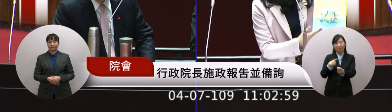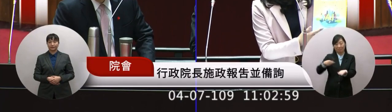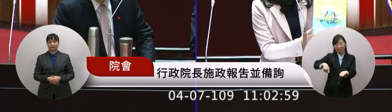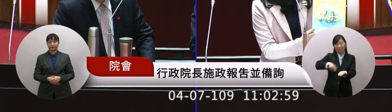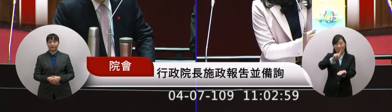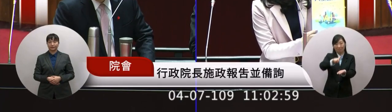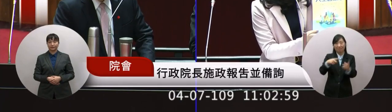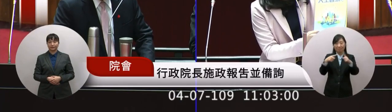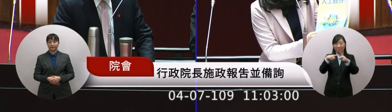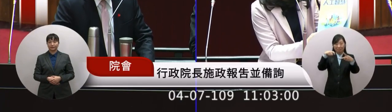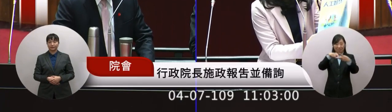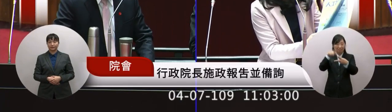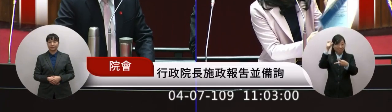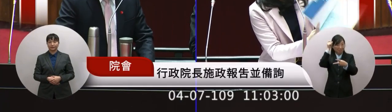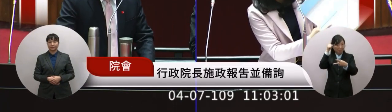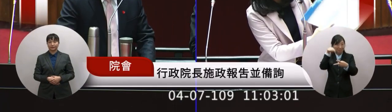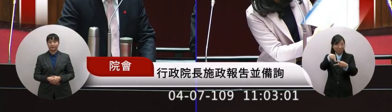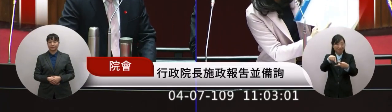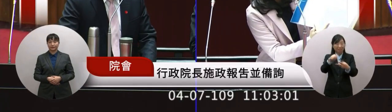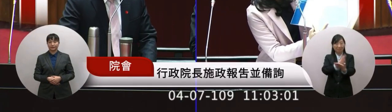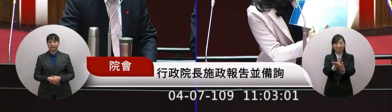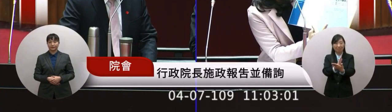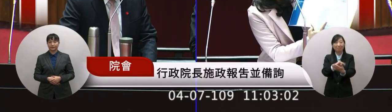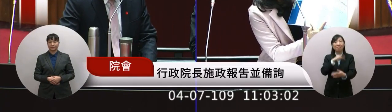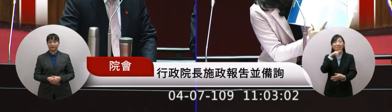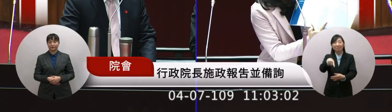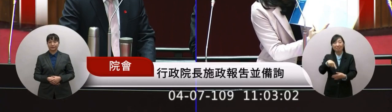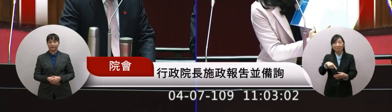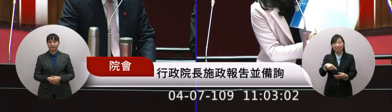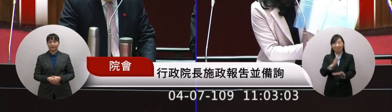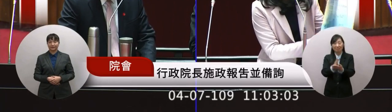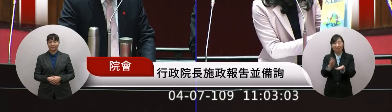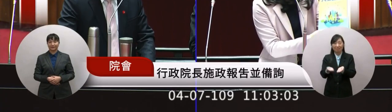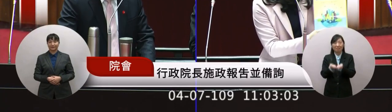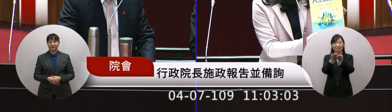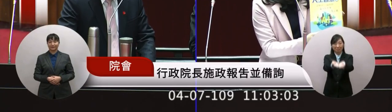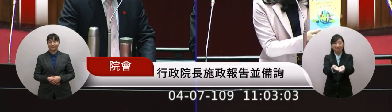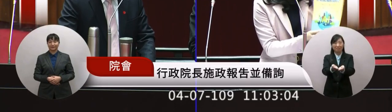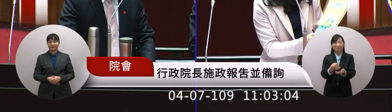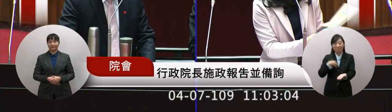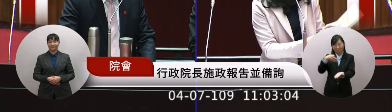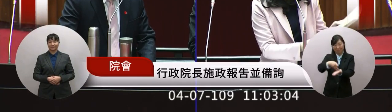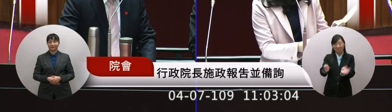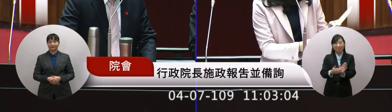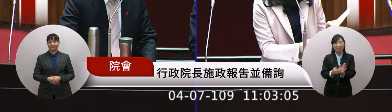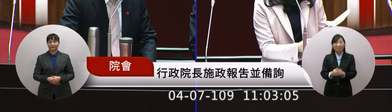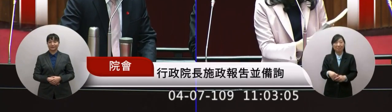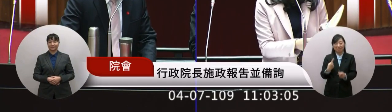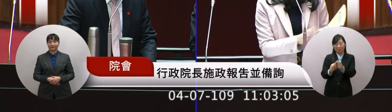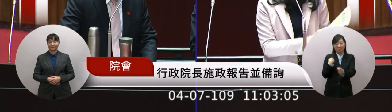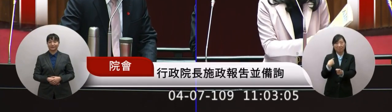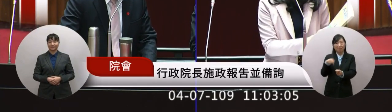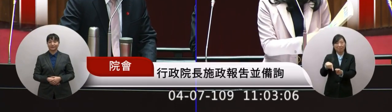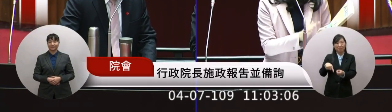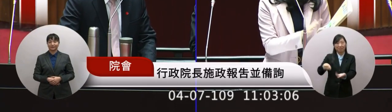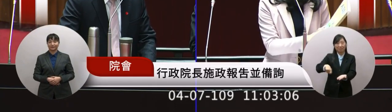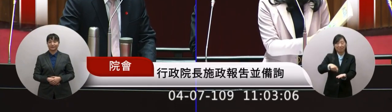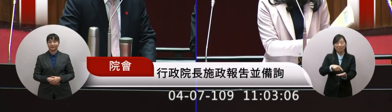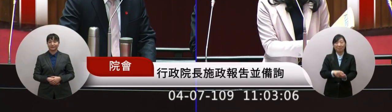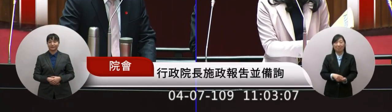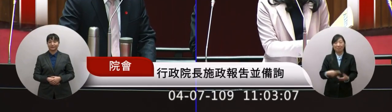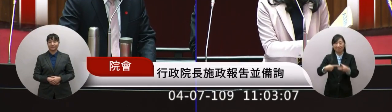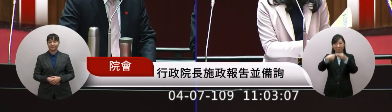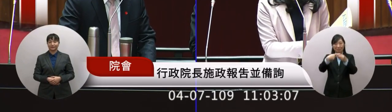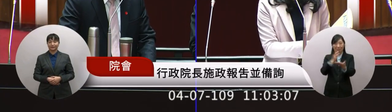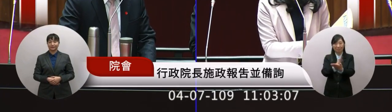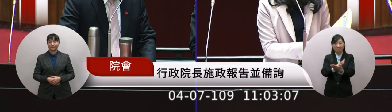版了这一本人工智慧，真的院长这本等一下送给你，我已经签好名了。对，就是我们其实在去年其实也出了就是第一